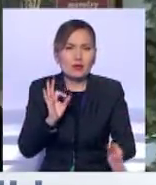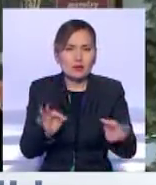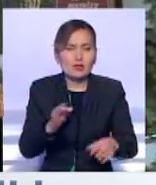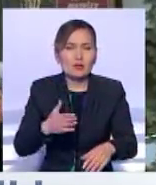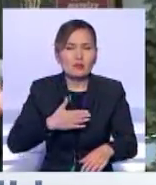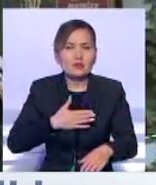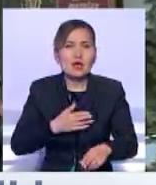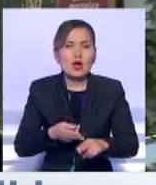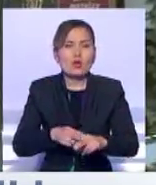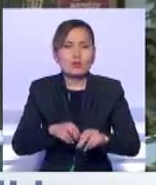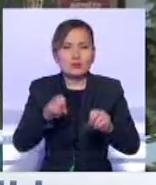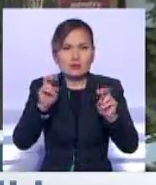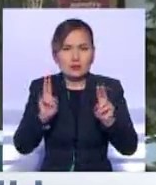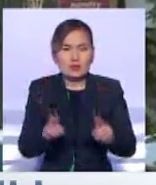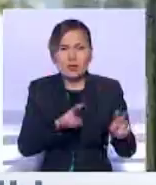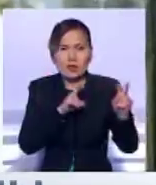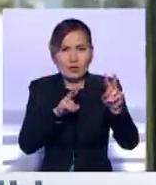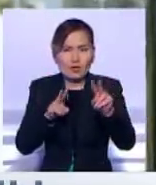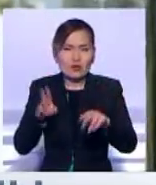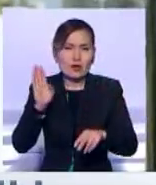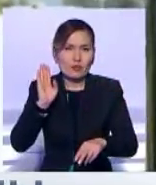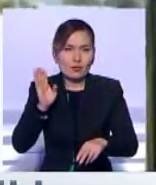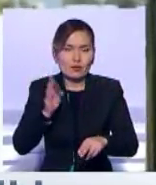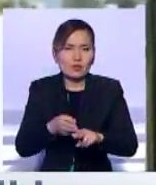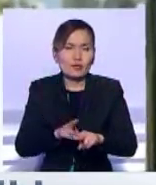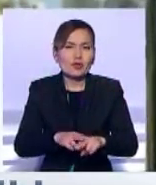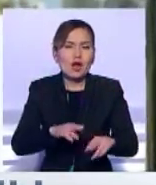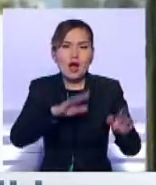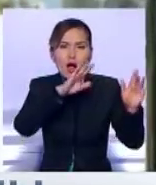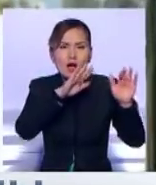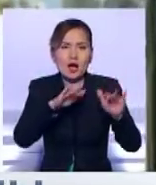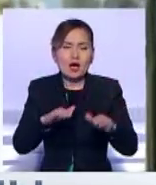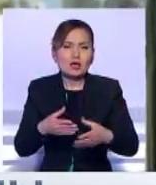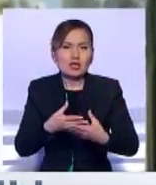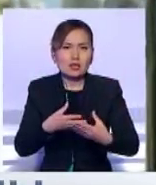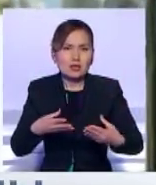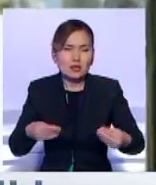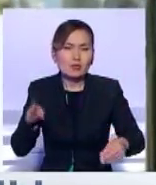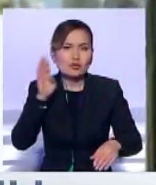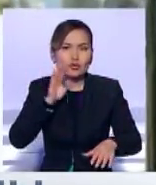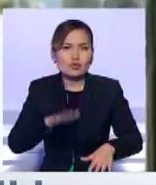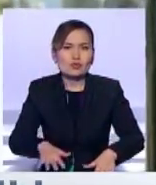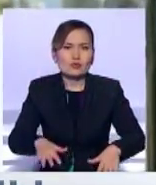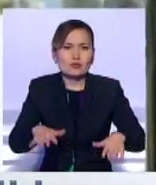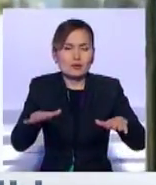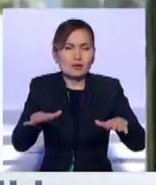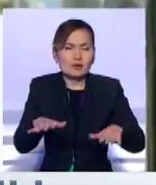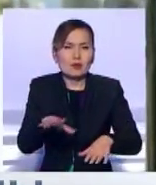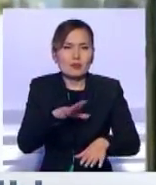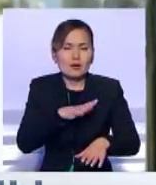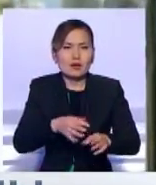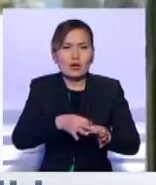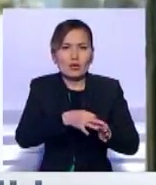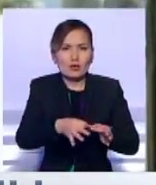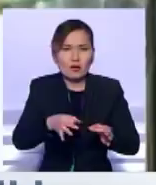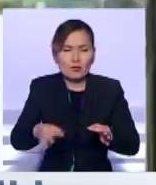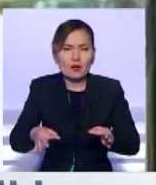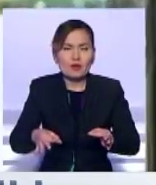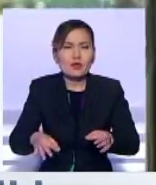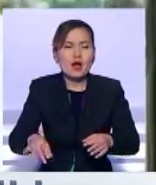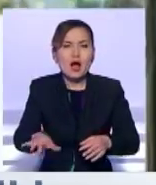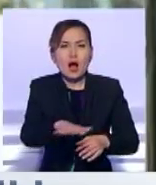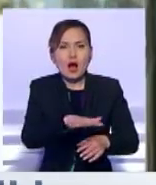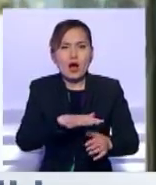басу себебі қардың суы еріп, енді біз бүгінгі таңда Жаңақала, Қаратүбе, Бөкей Орда